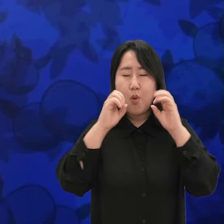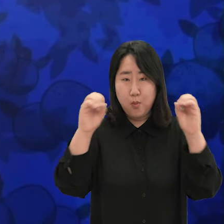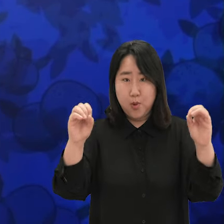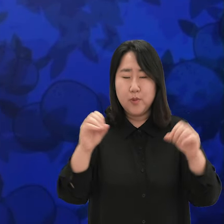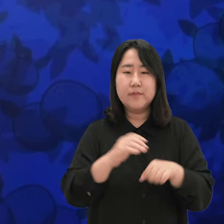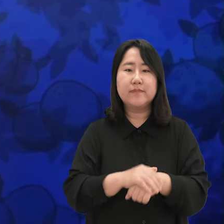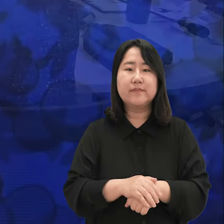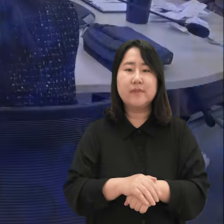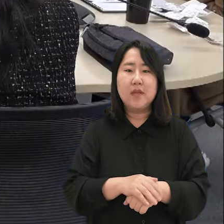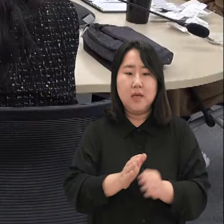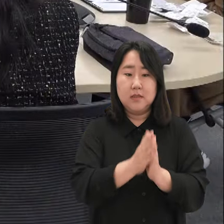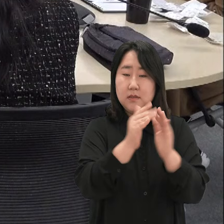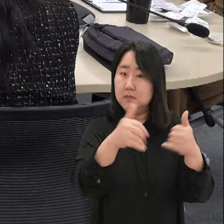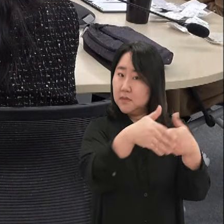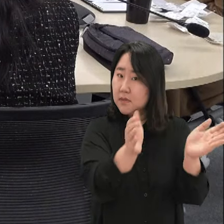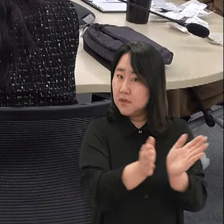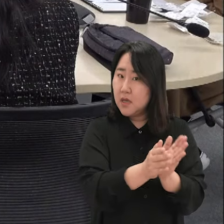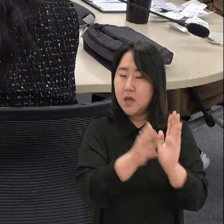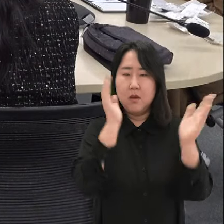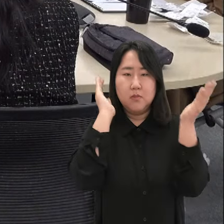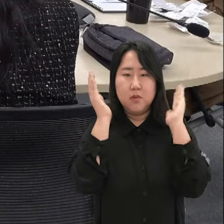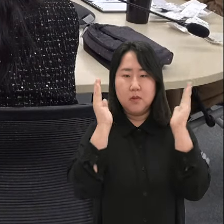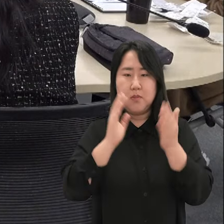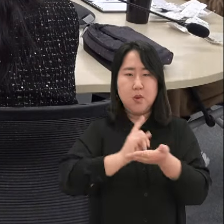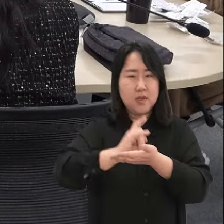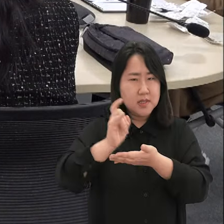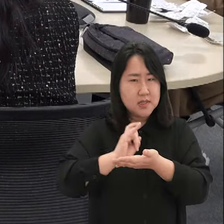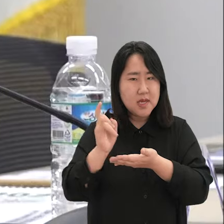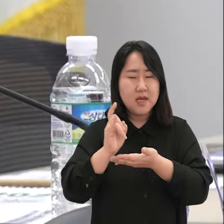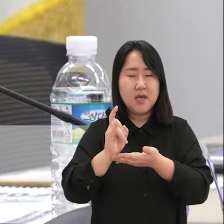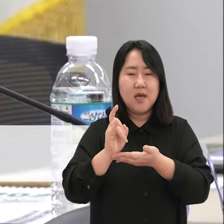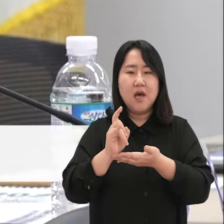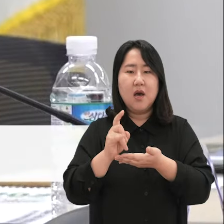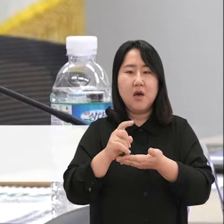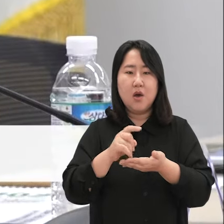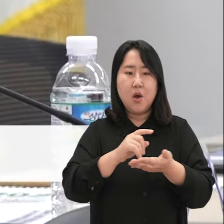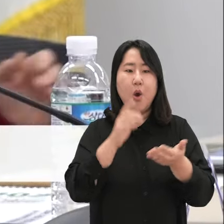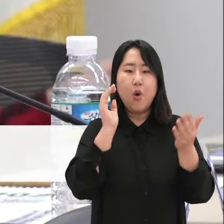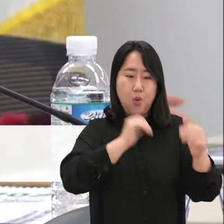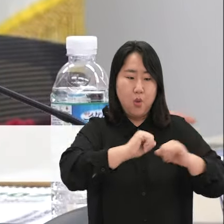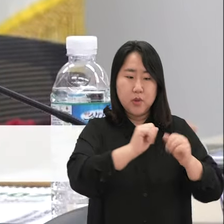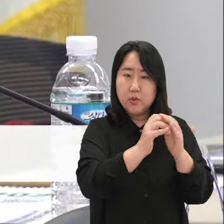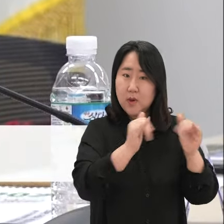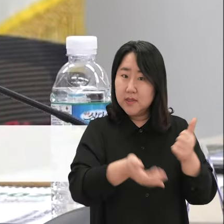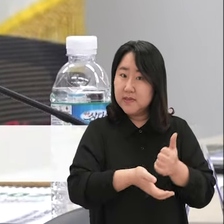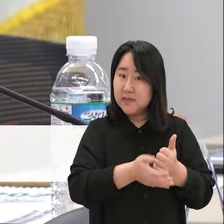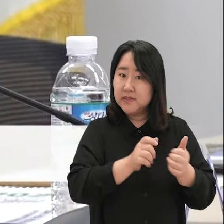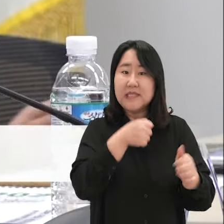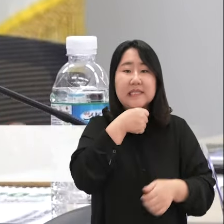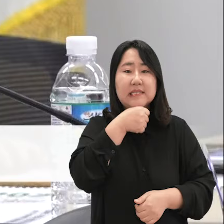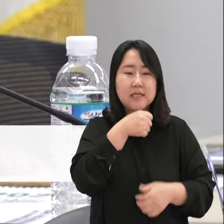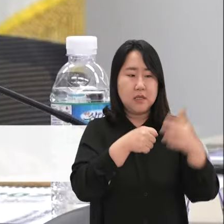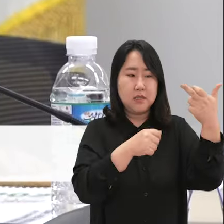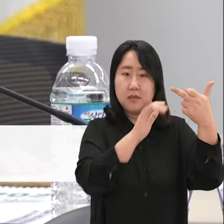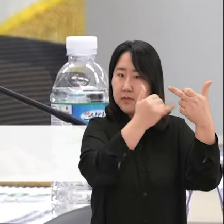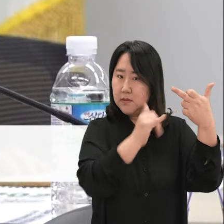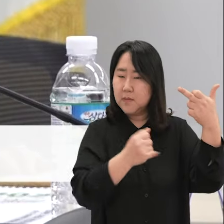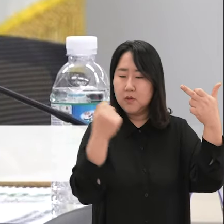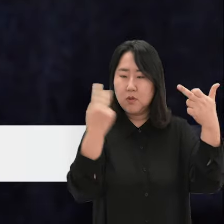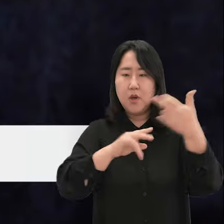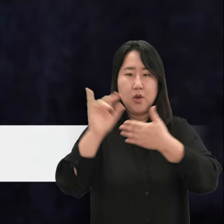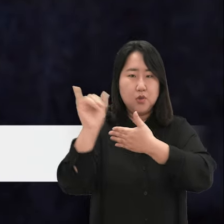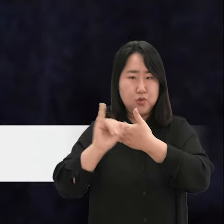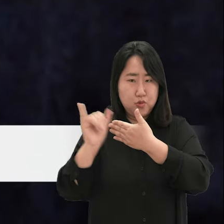서귀포시 시민 기자단은 블로그나 인스타그램 등 SNS 주요 매체로 활동하는 서포터즈 17명과